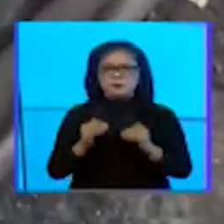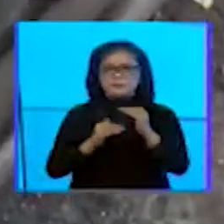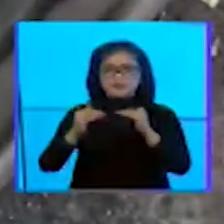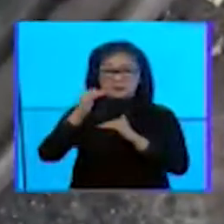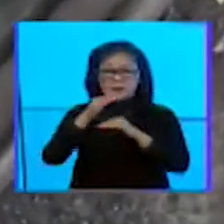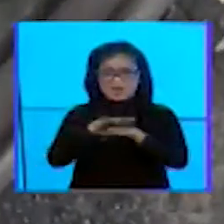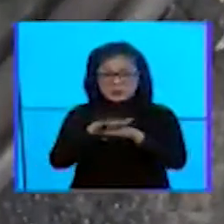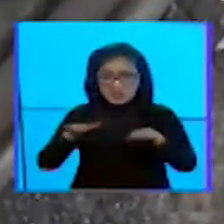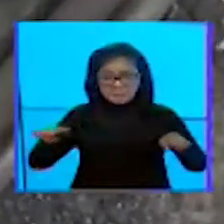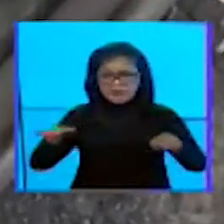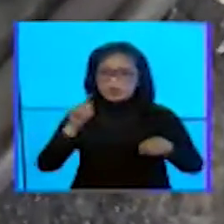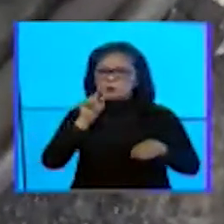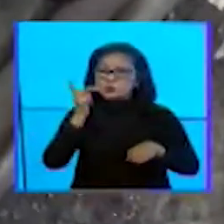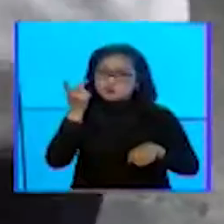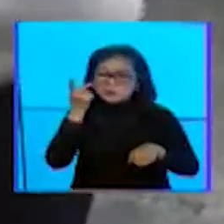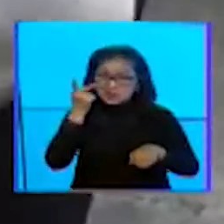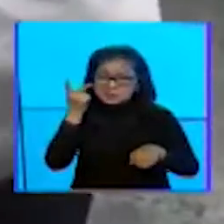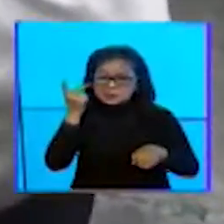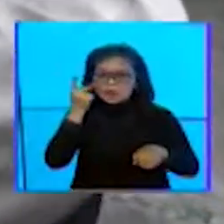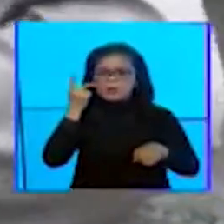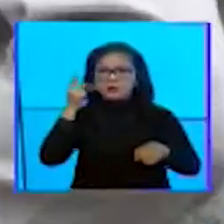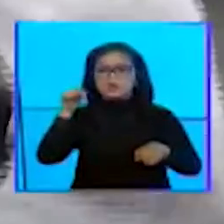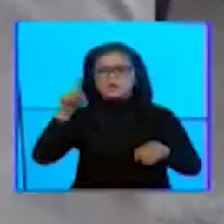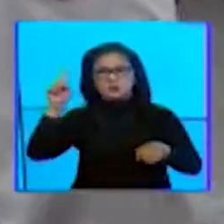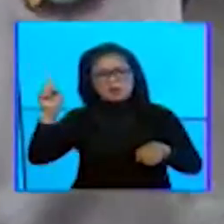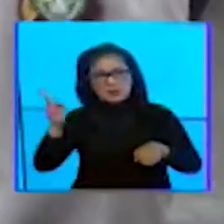guna mengantisipasi serangan aksi teror susulan.